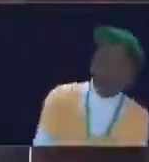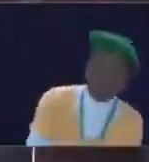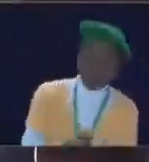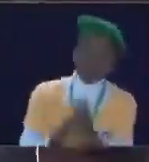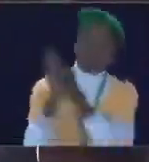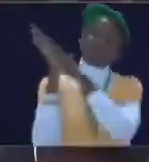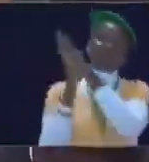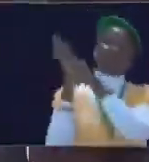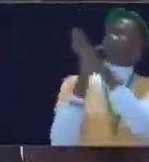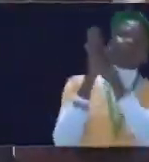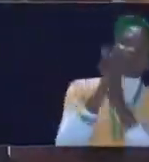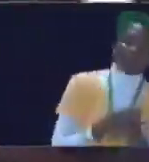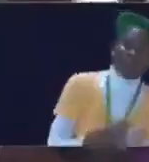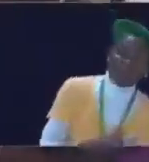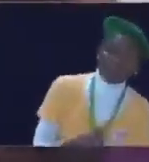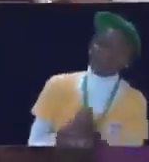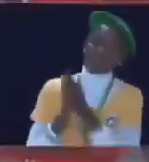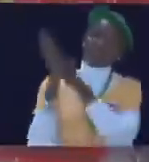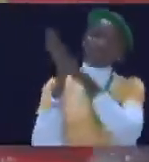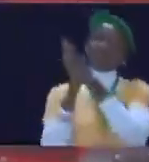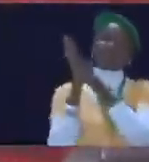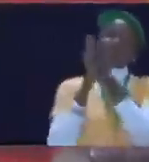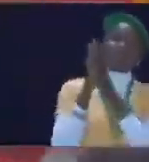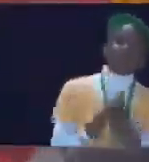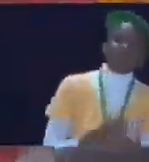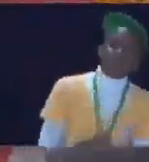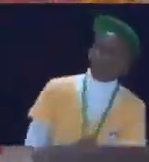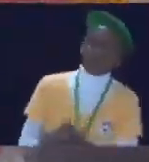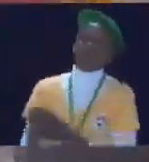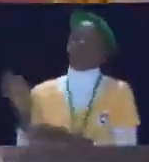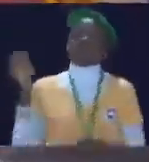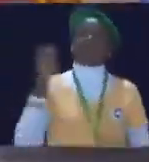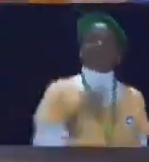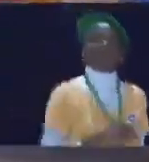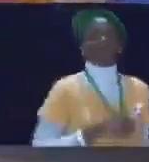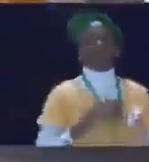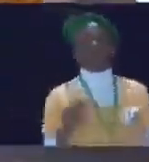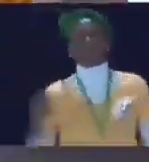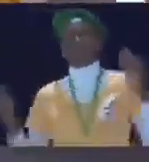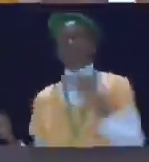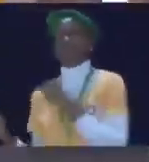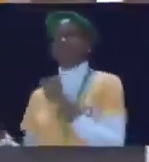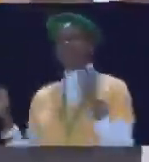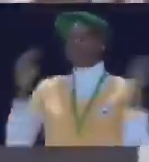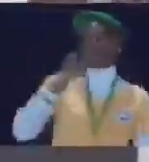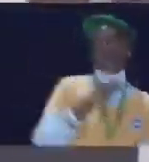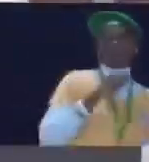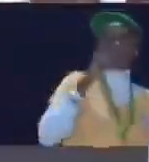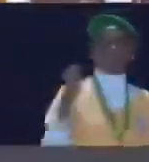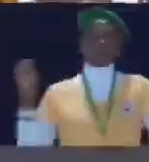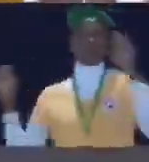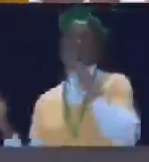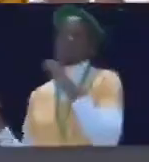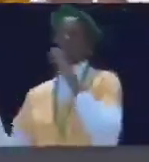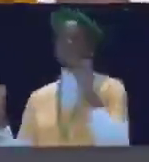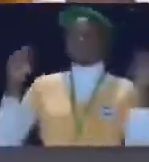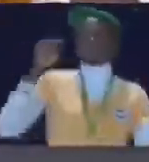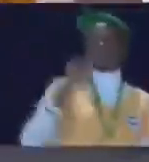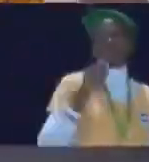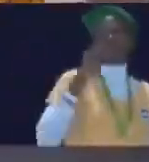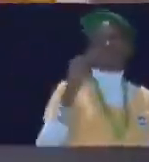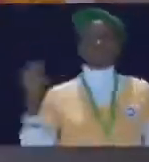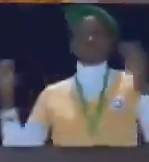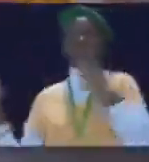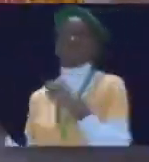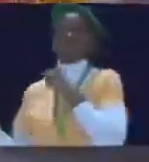sabo yo yo. Arambe Yesu zendao, samu chema sabo yo yo. Uchema sabo yo yo. Uchema sabo yo yo.